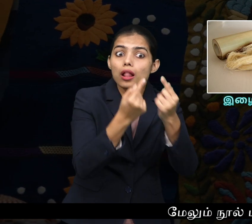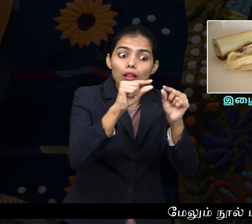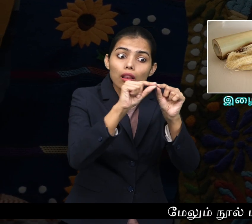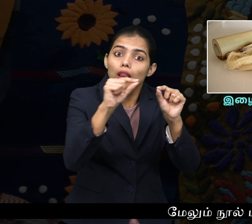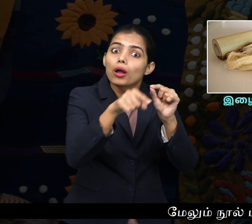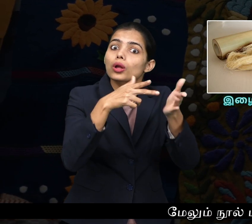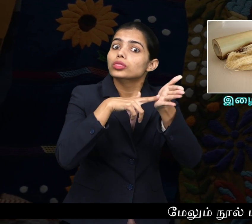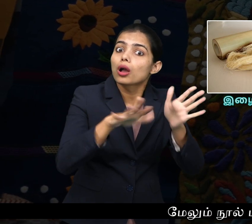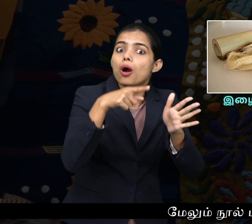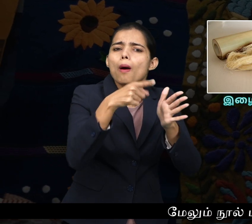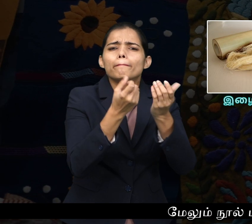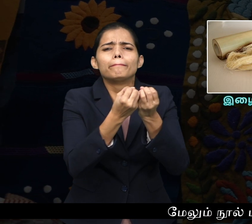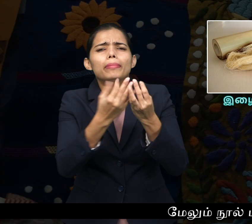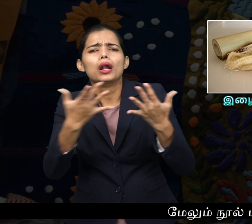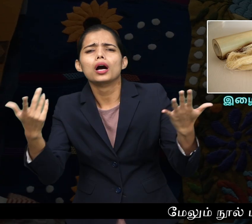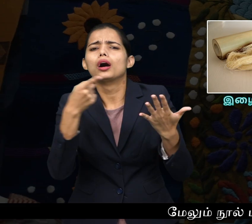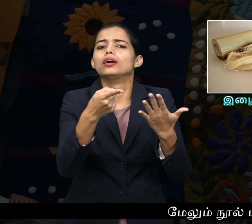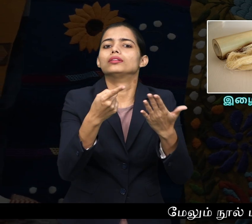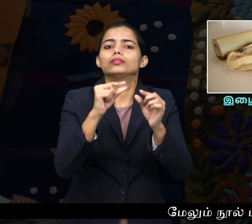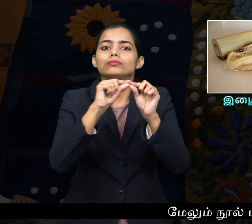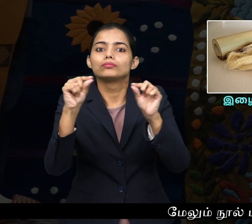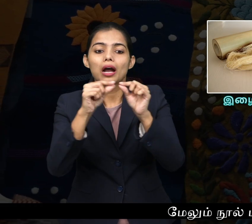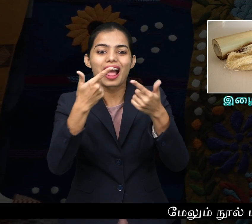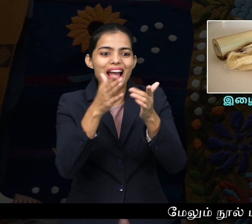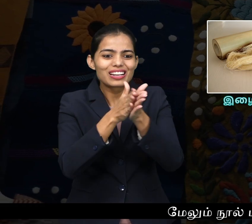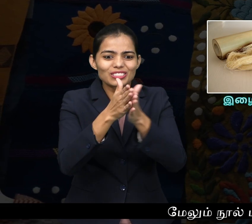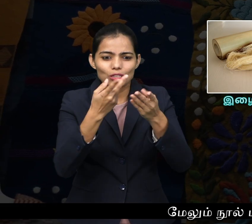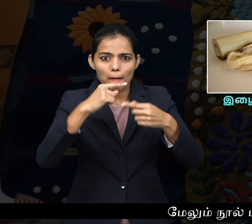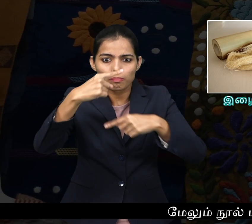மேலும் நூல் பல இழைகளால் ஆனது.